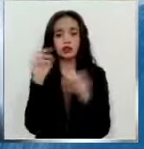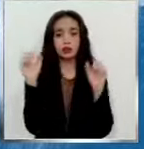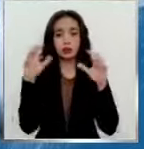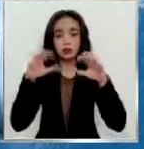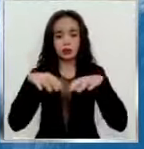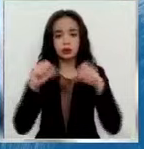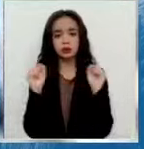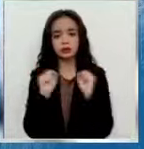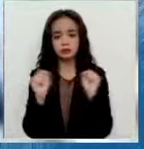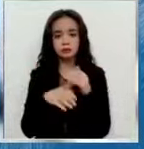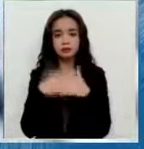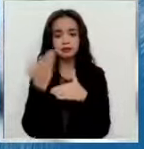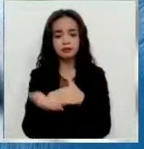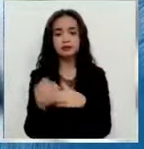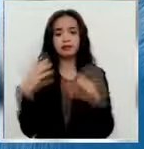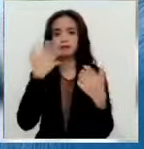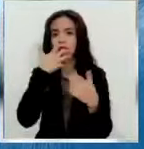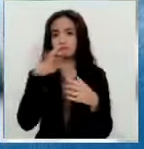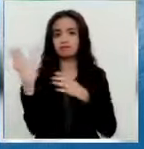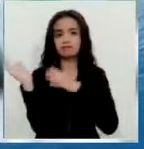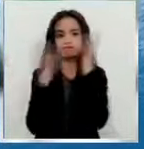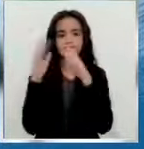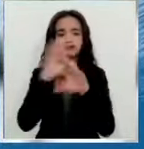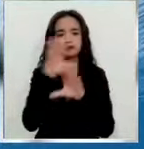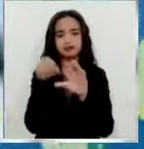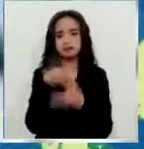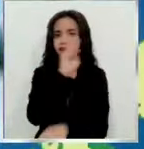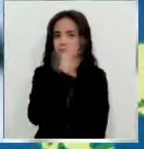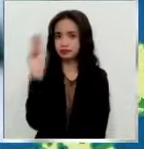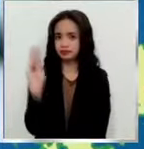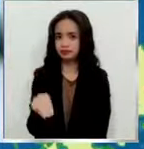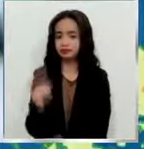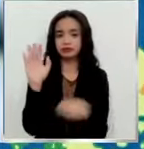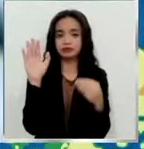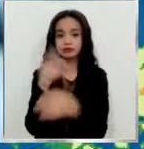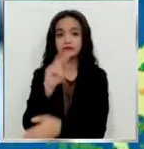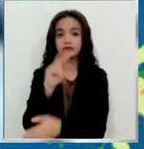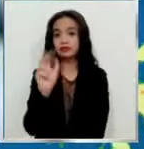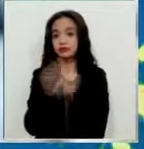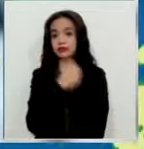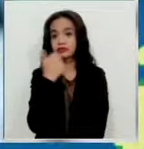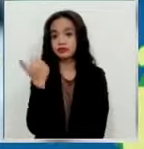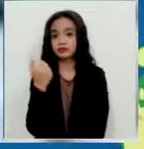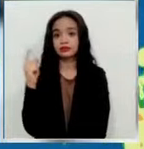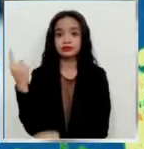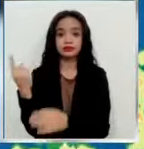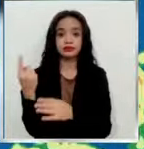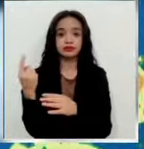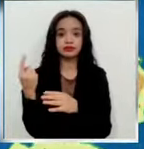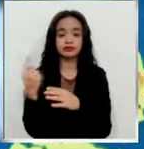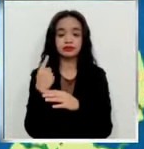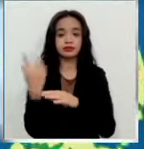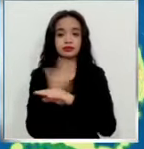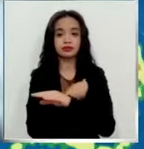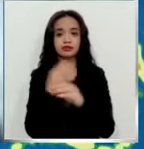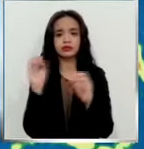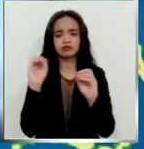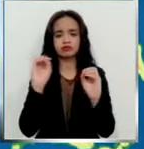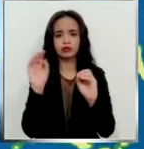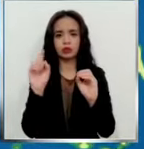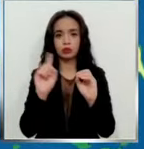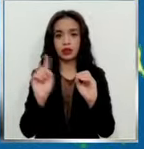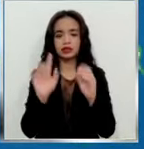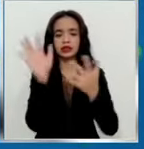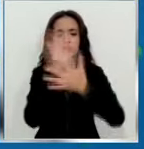malaking bahagi ng bansa, kabilang ang Metro Manila. Ang dalawang weather system na ito ay magdadala ng maulap na